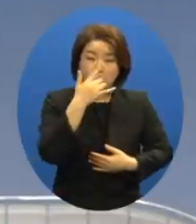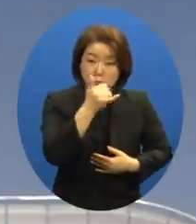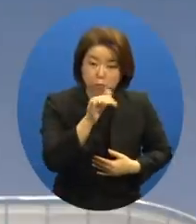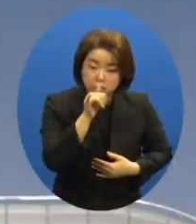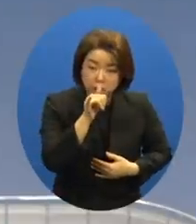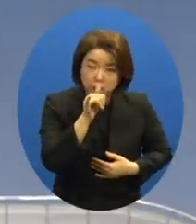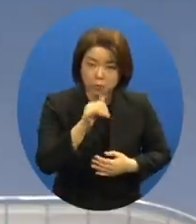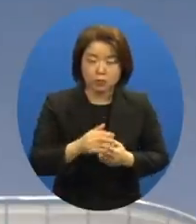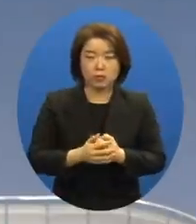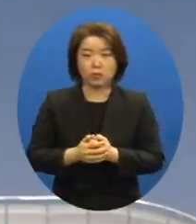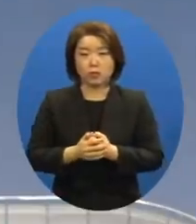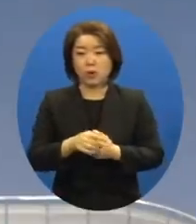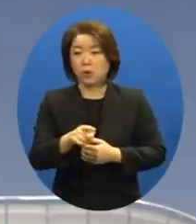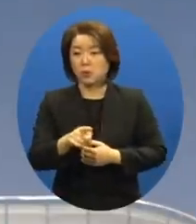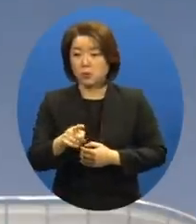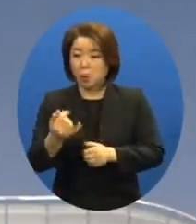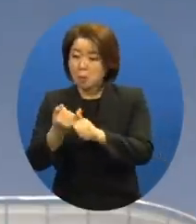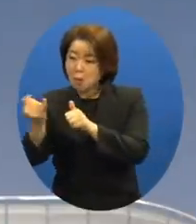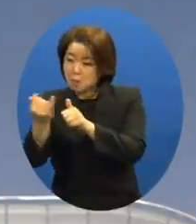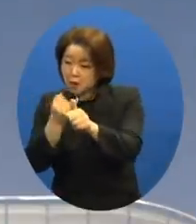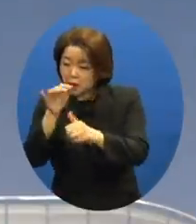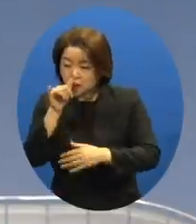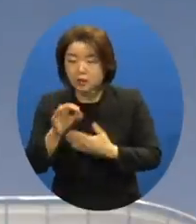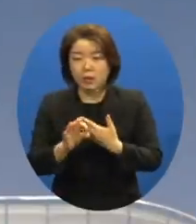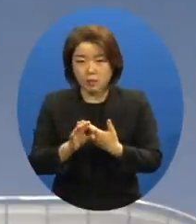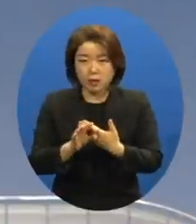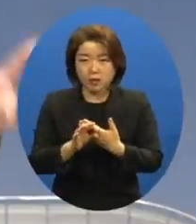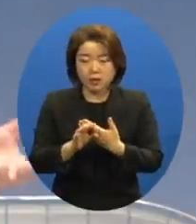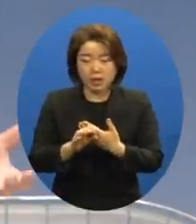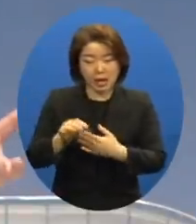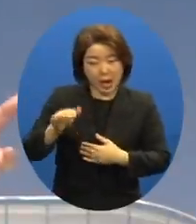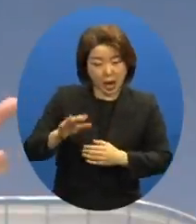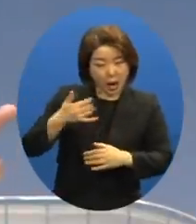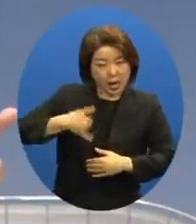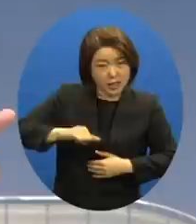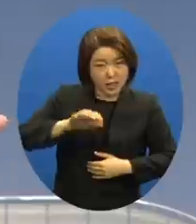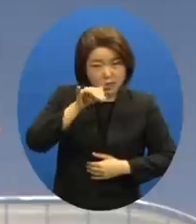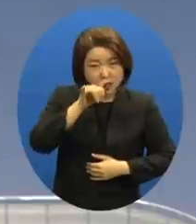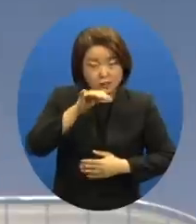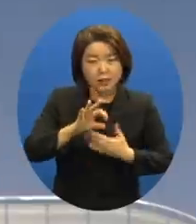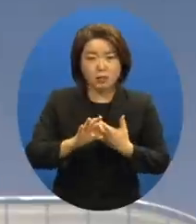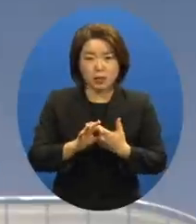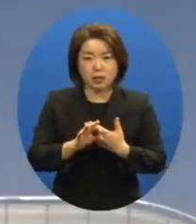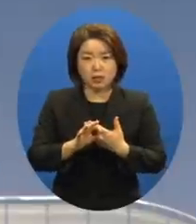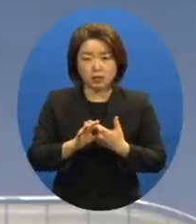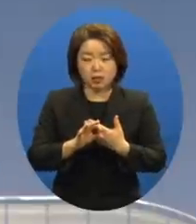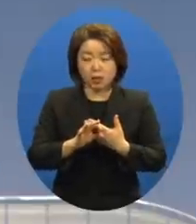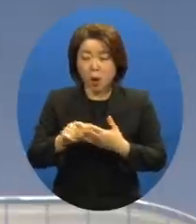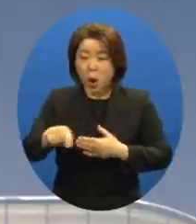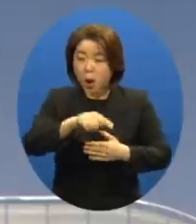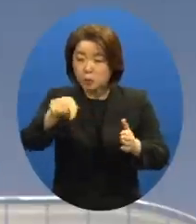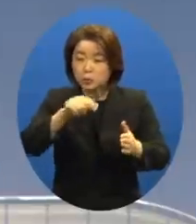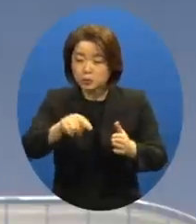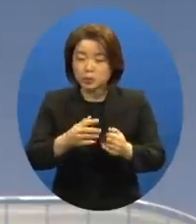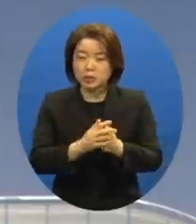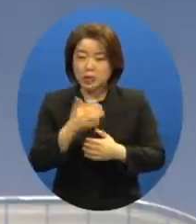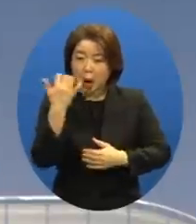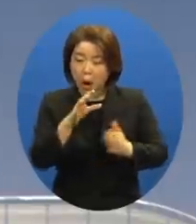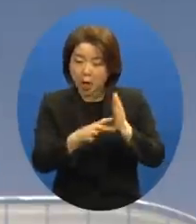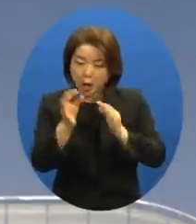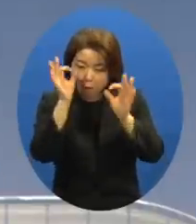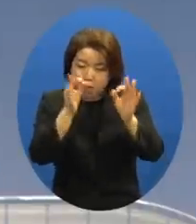있다면 배우자가 잇다면 어린 자녀들이 있다면 그 엄나무를 보겠습니까